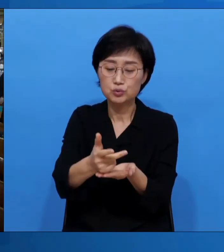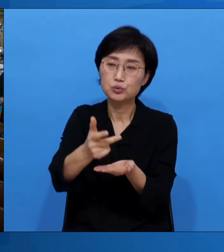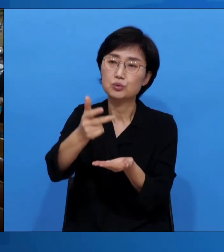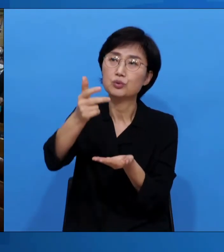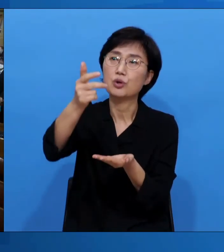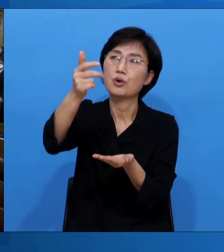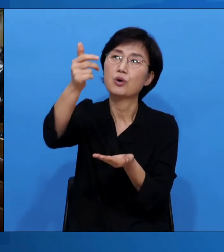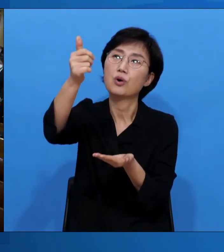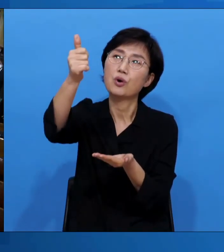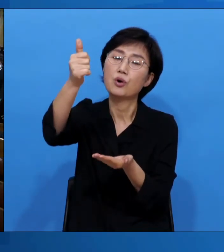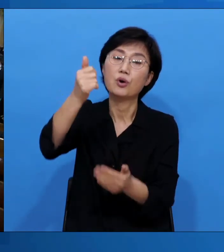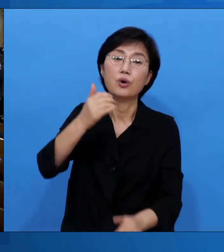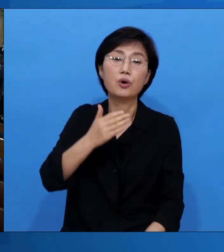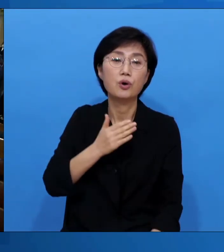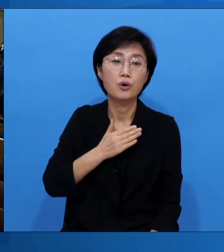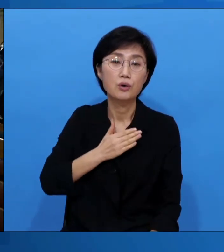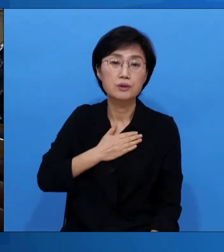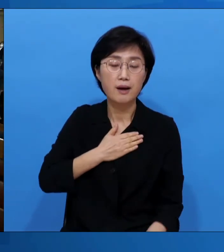주여